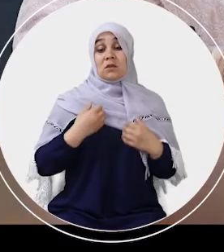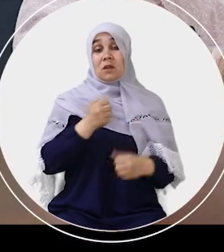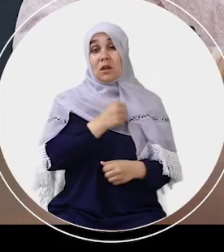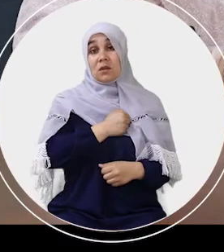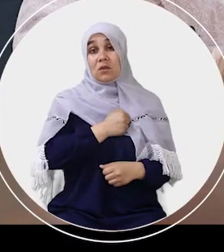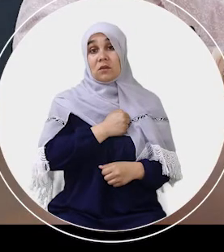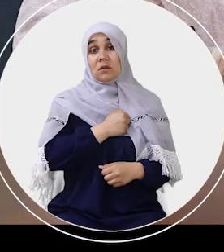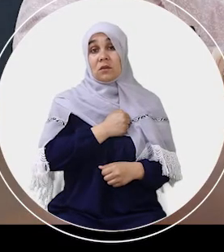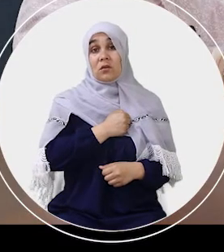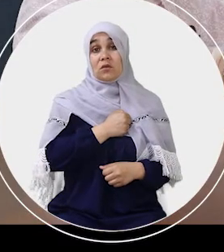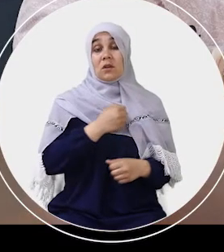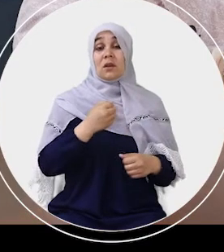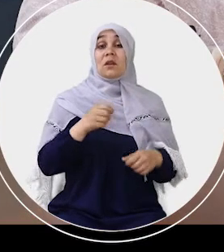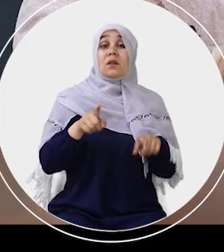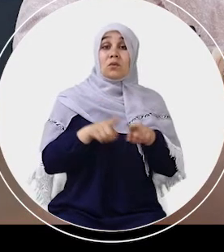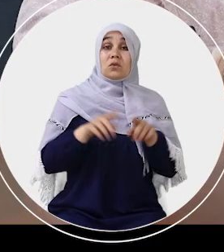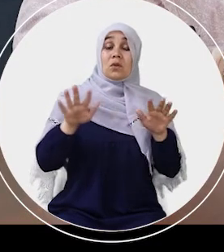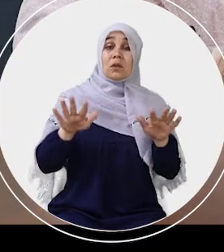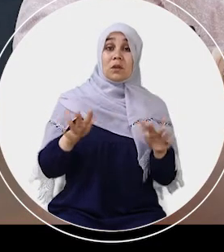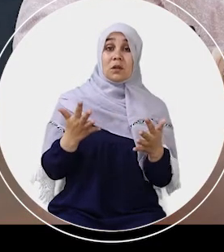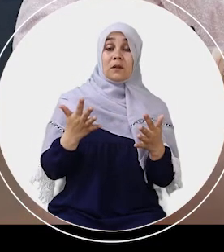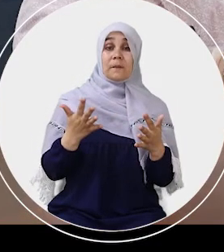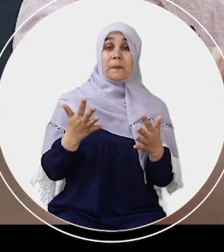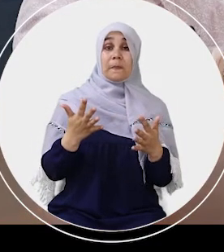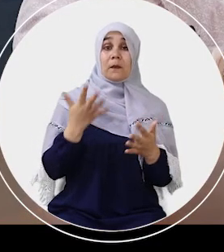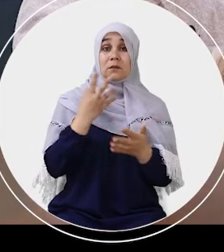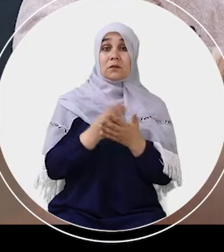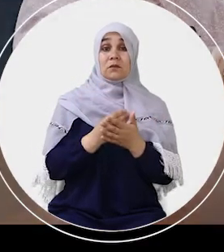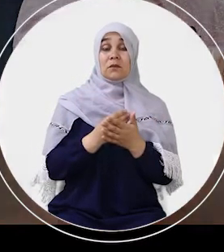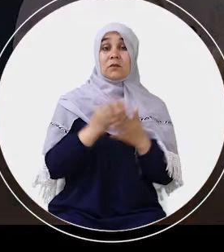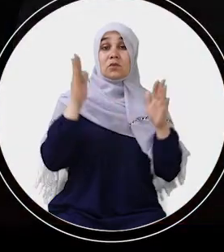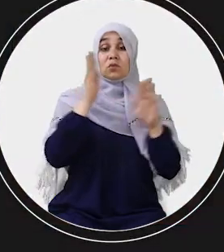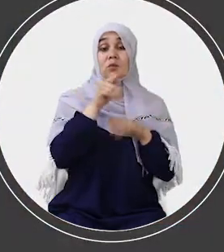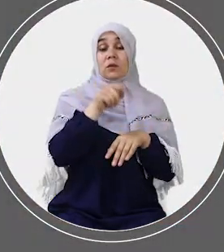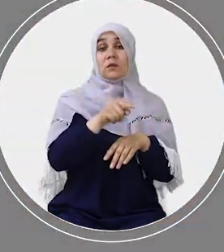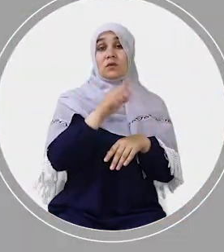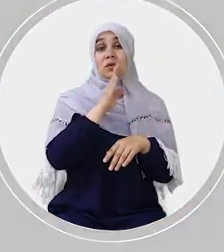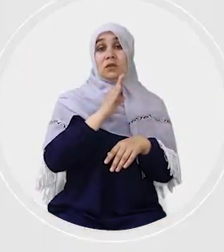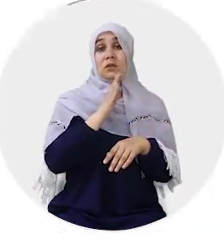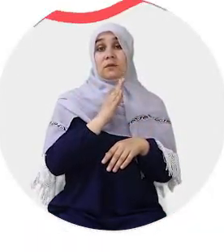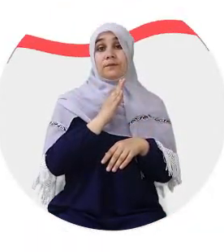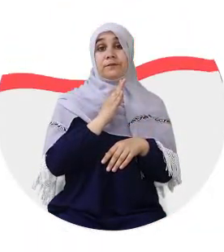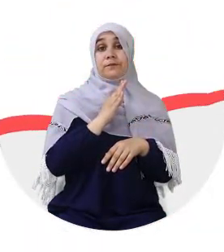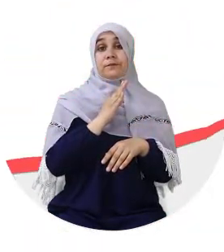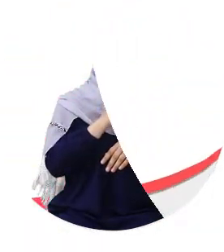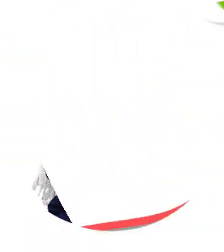hattoki qazir ma'noda qo'rqinchli taqdir desa ham bo'ladi bu ayolda.